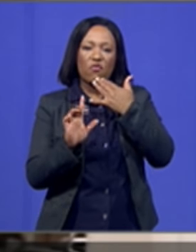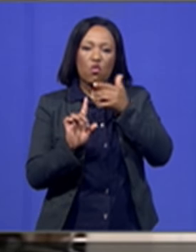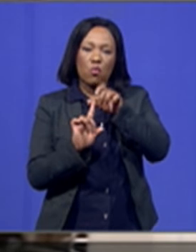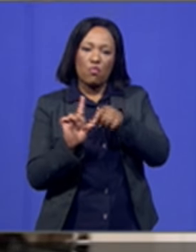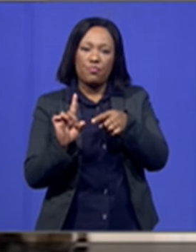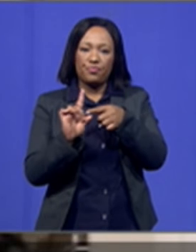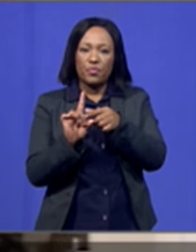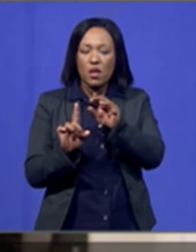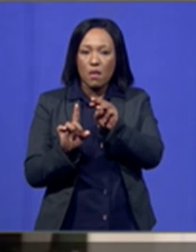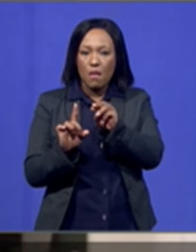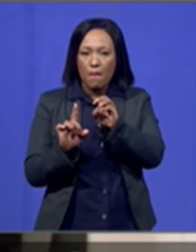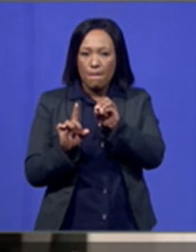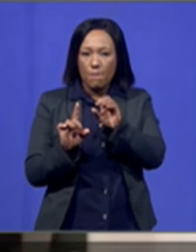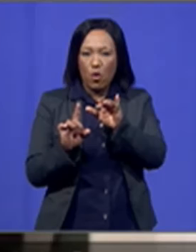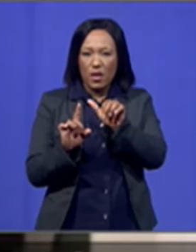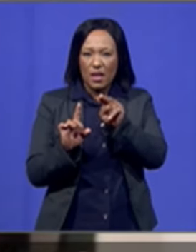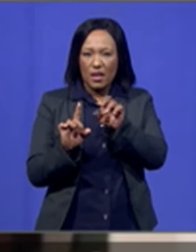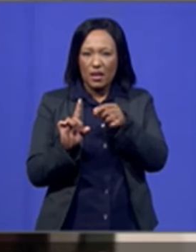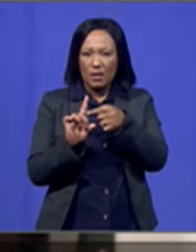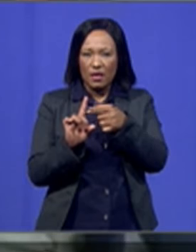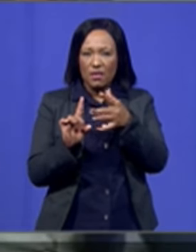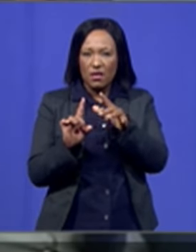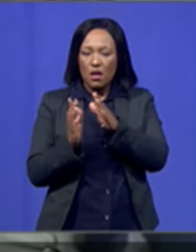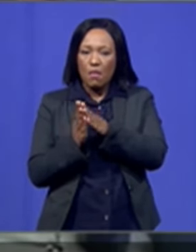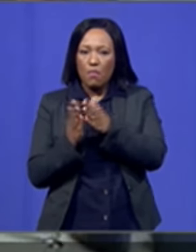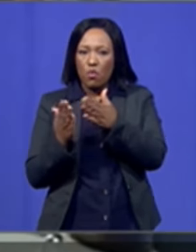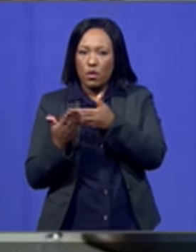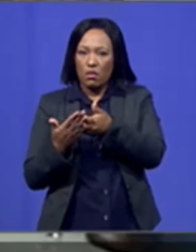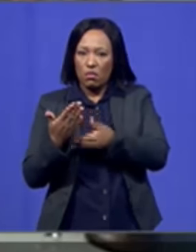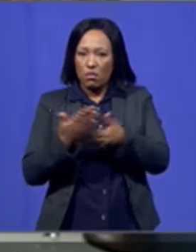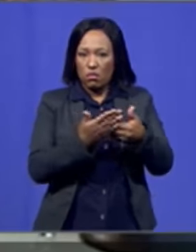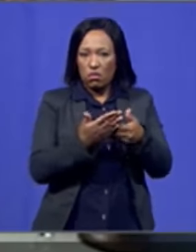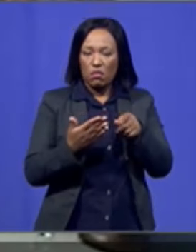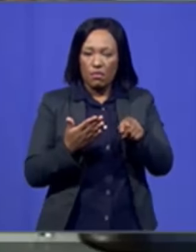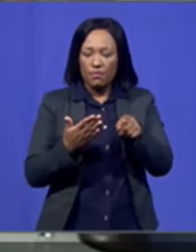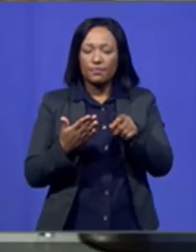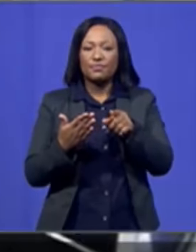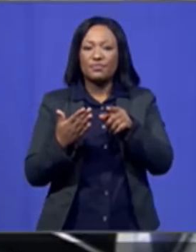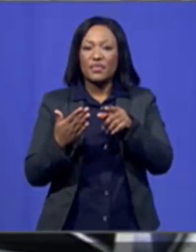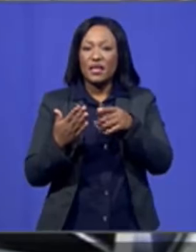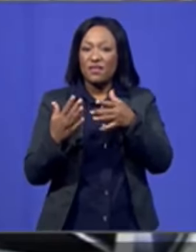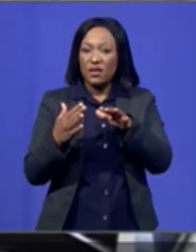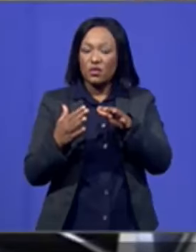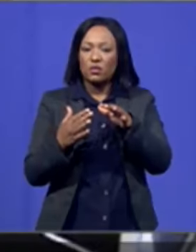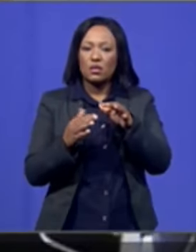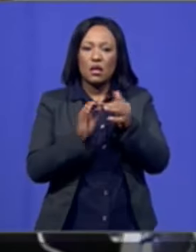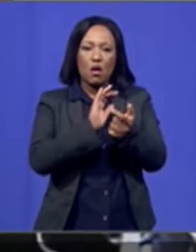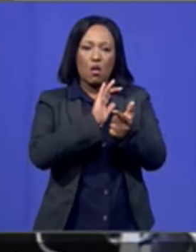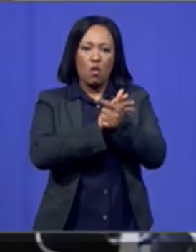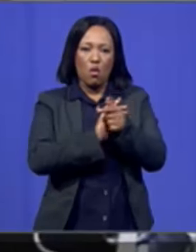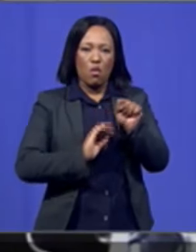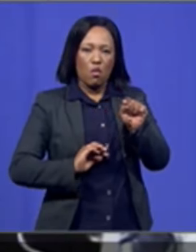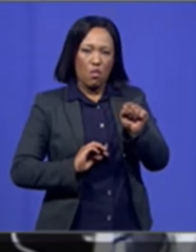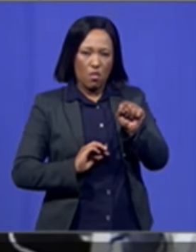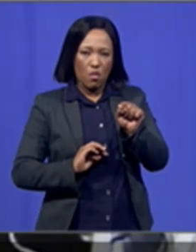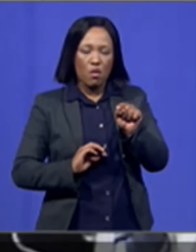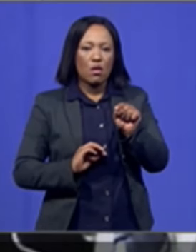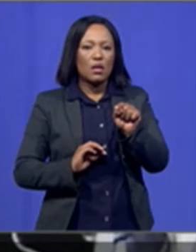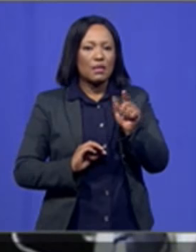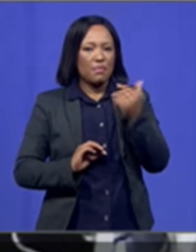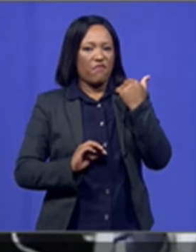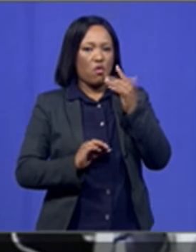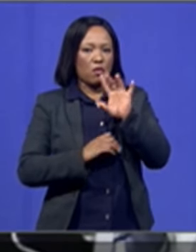mabapi le diqoso tse neng di hlahile dibukeng tse pedi. E boetse ya fumana hape hore mehato ya molao e nne e